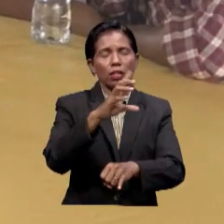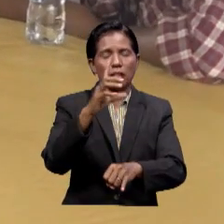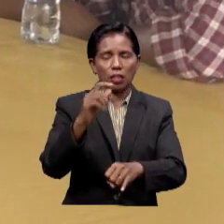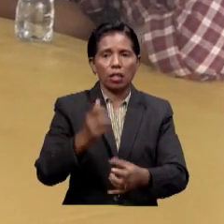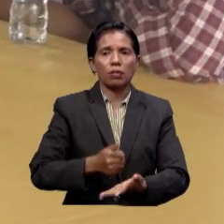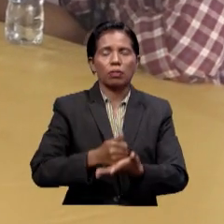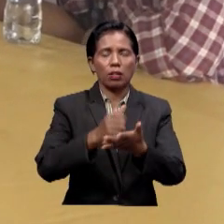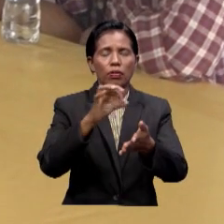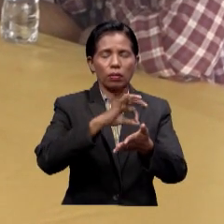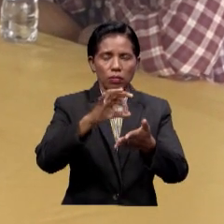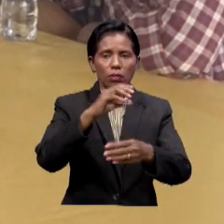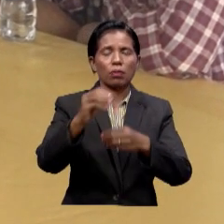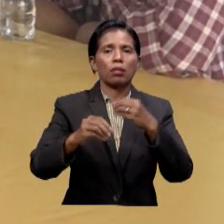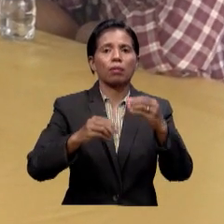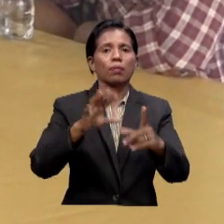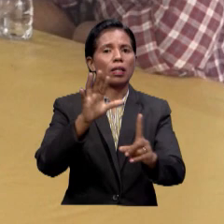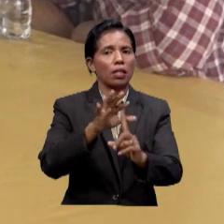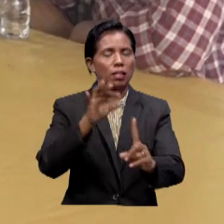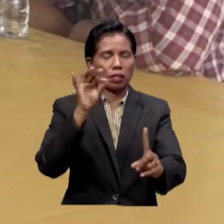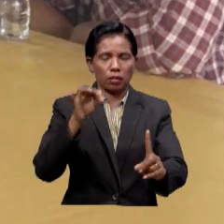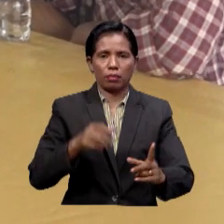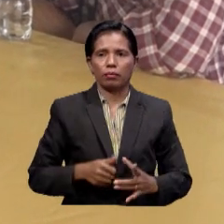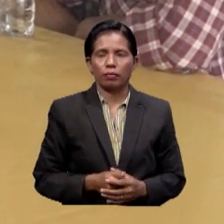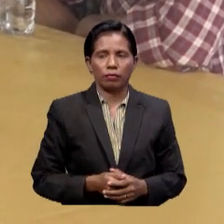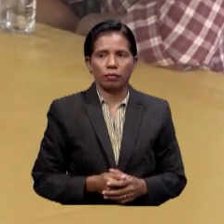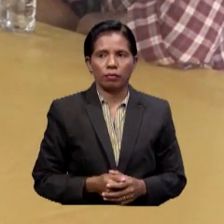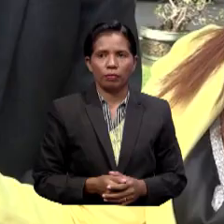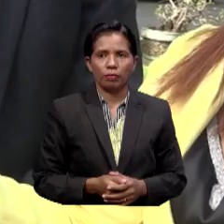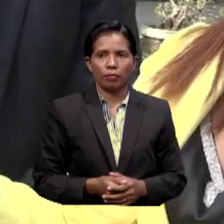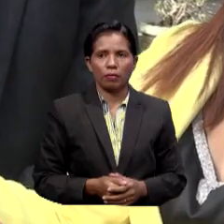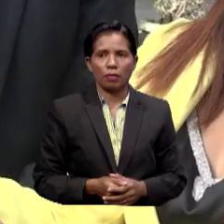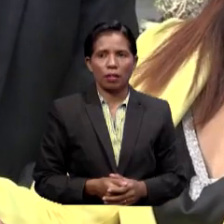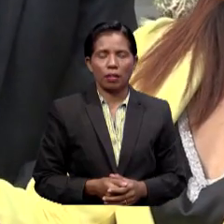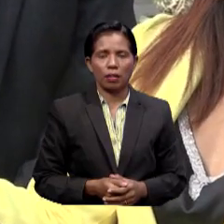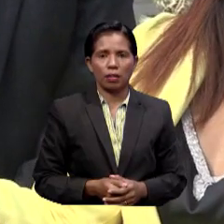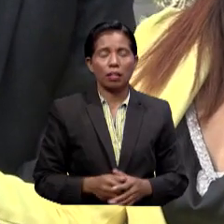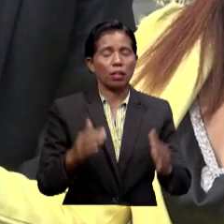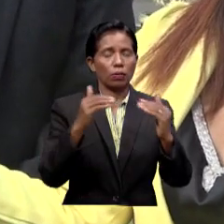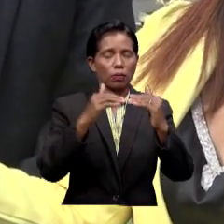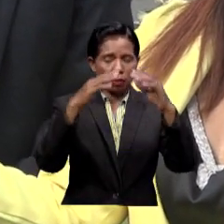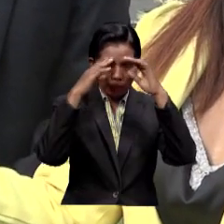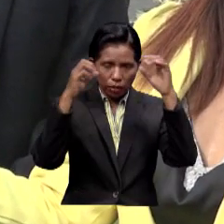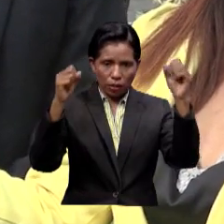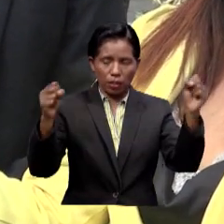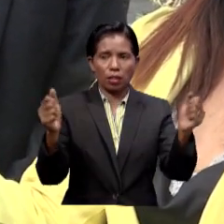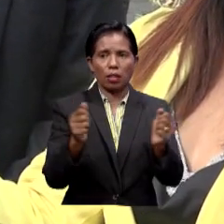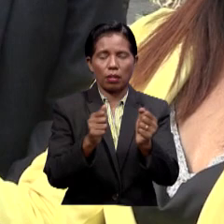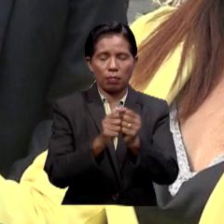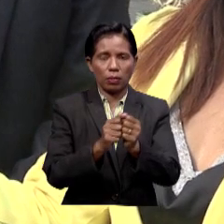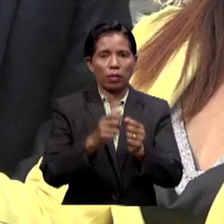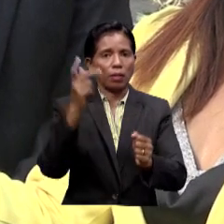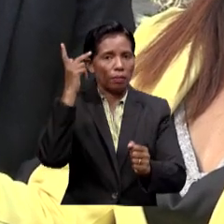baseada com a eleição. Pertemuan Presiden Jokowi dengan Bapak Perdana Menteri Taur